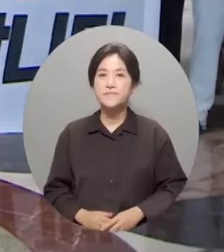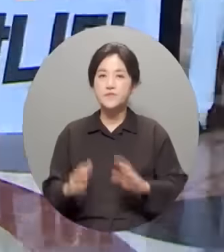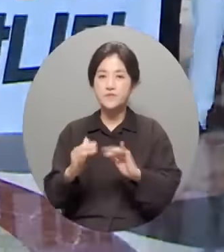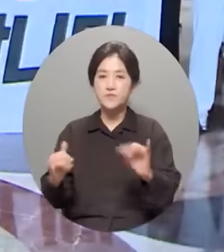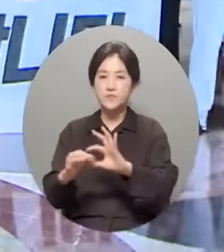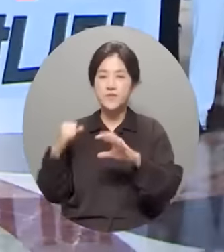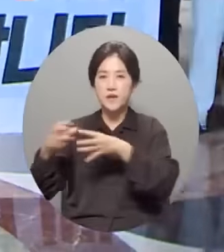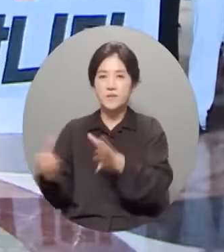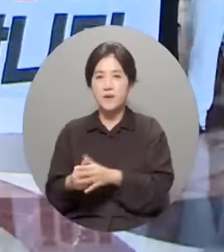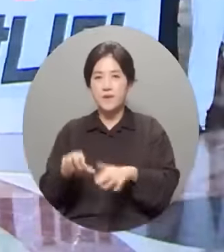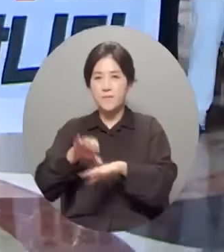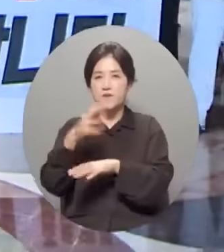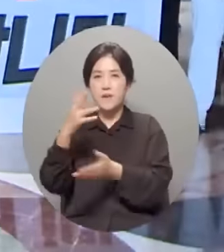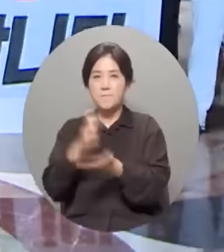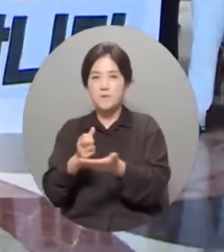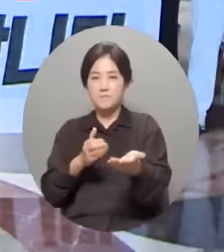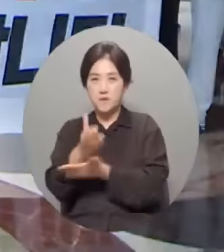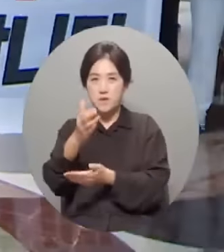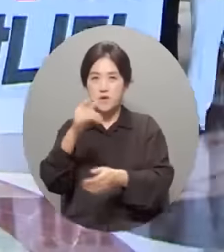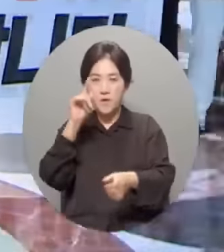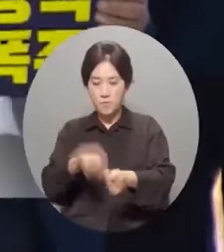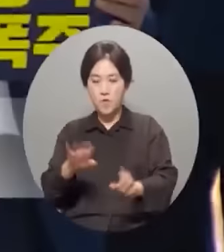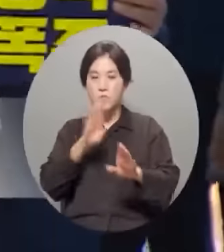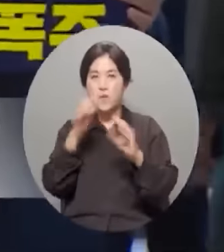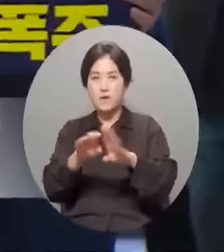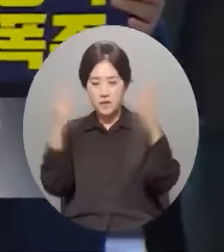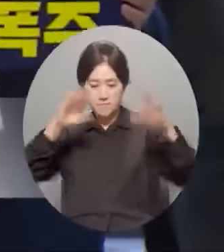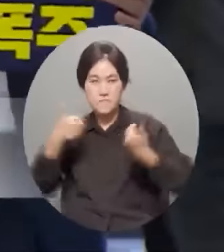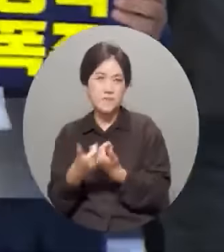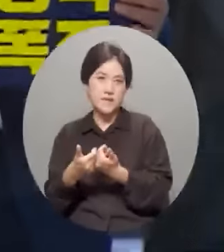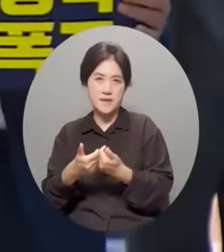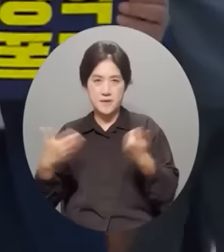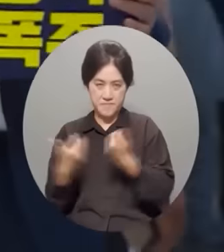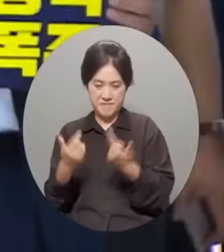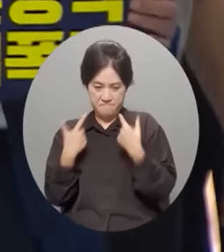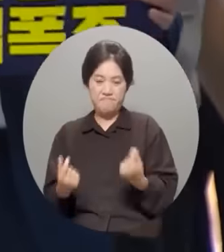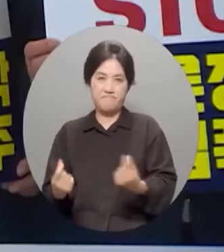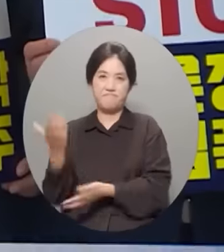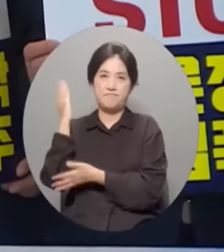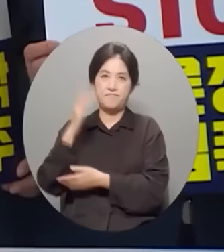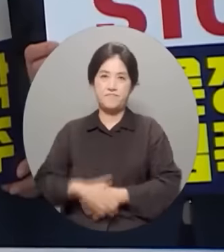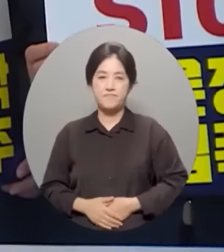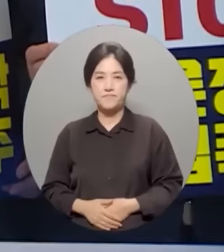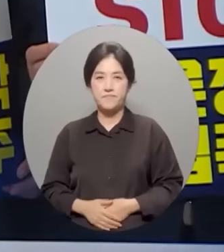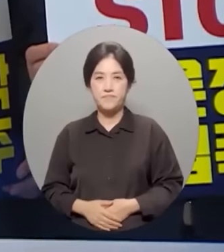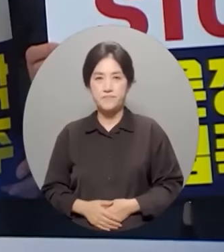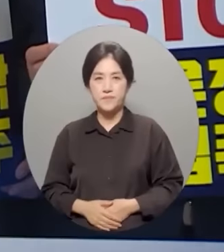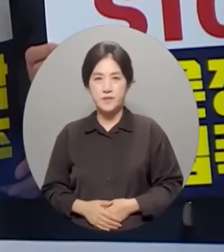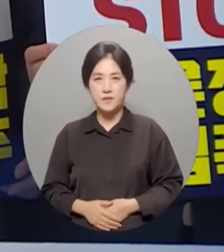국민의힘은 방송사법 처리를 위한 본회의 개최 자체에 반발하며 반대 당론을 재확인했습니다.